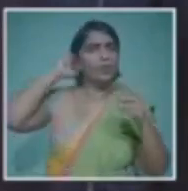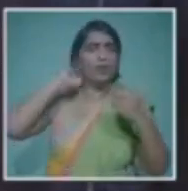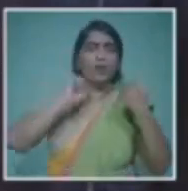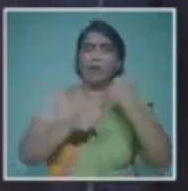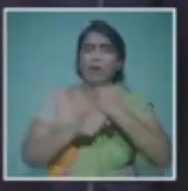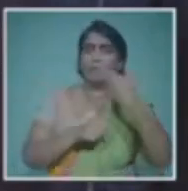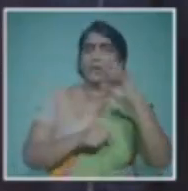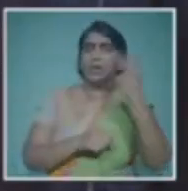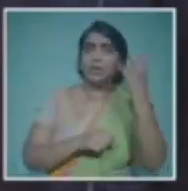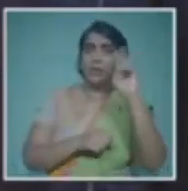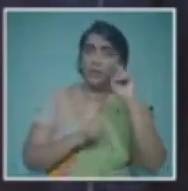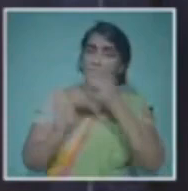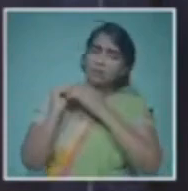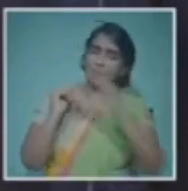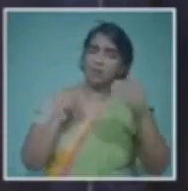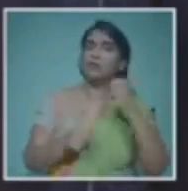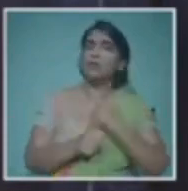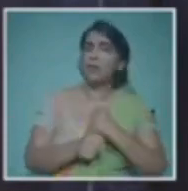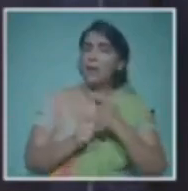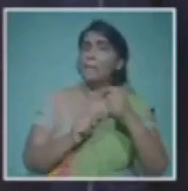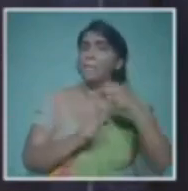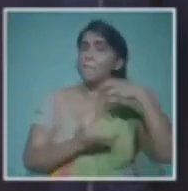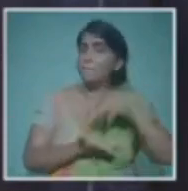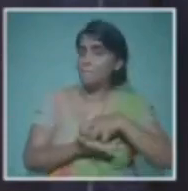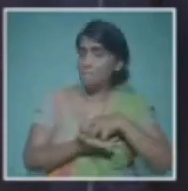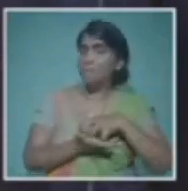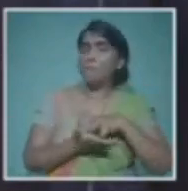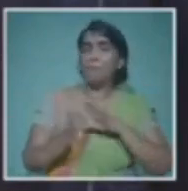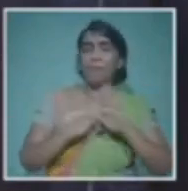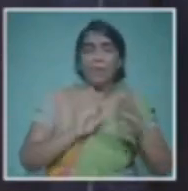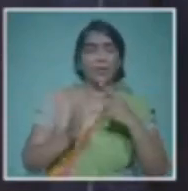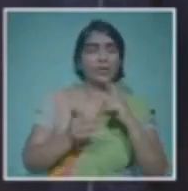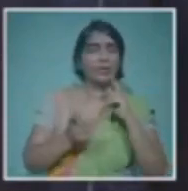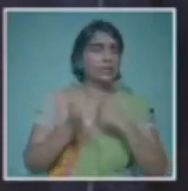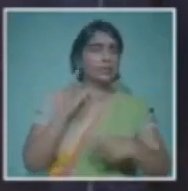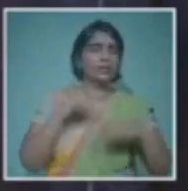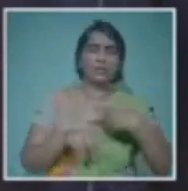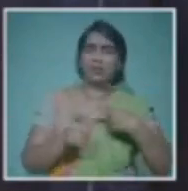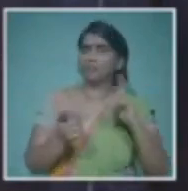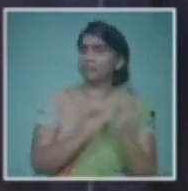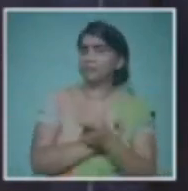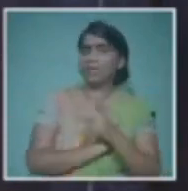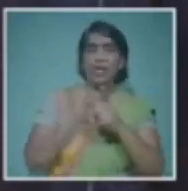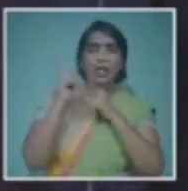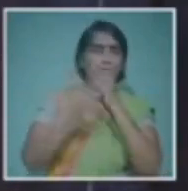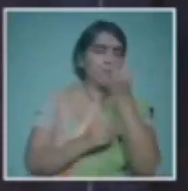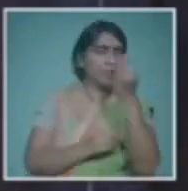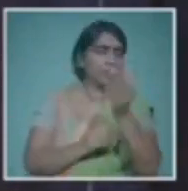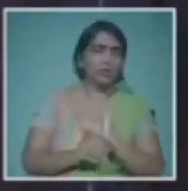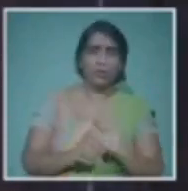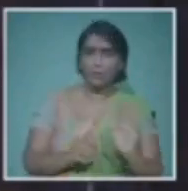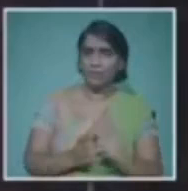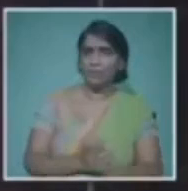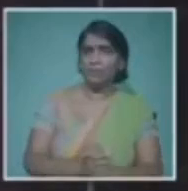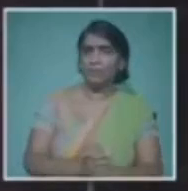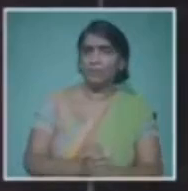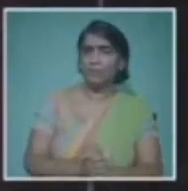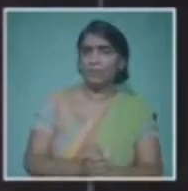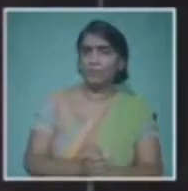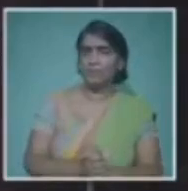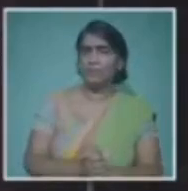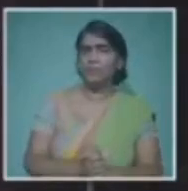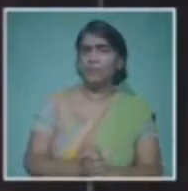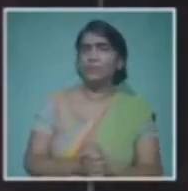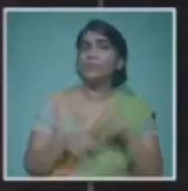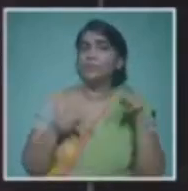ඇඟ 2022 කන් ආණ්ඩුව කරා පළාත් සභා ඡන්දය හැංගුවා පළාත් සභා ඡන්දය ගැන කතා කරන්න දුන්නේ ඈ හරි ඉතින් එතුමාලා මම